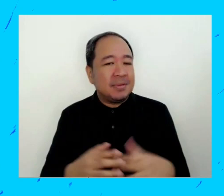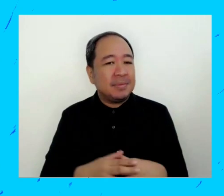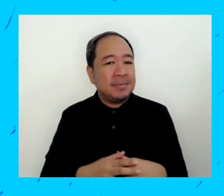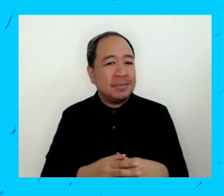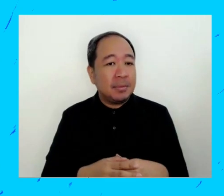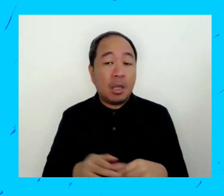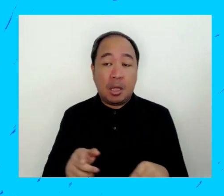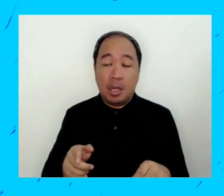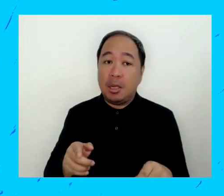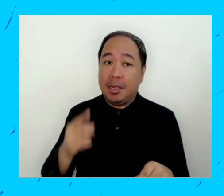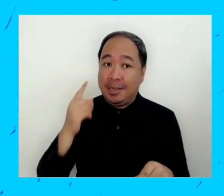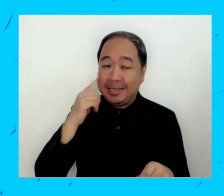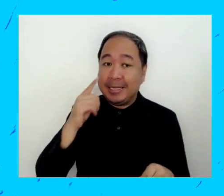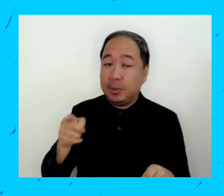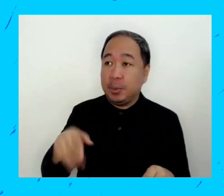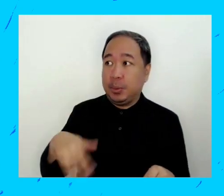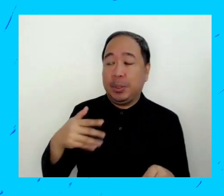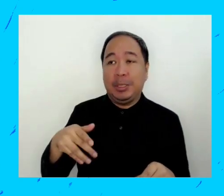C'est une